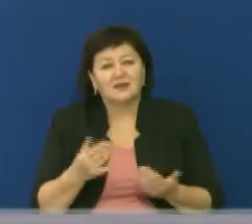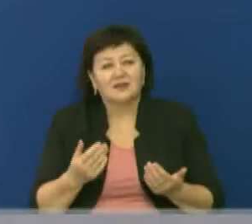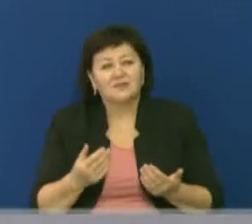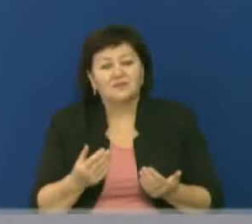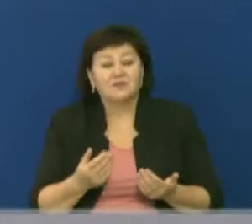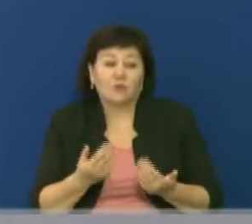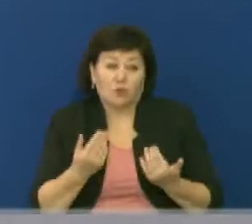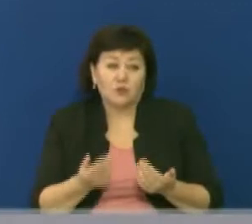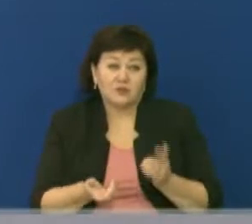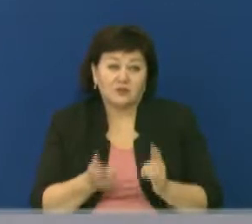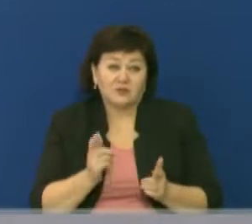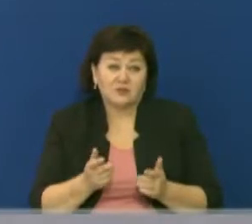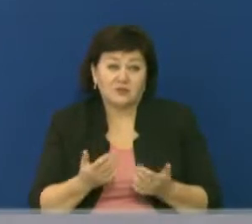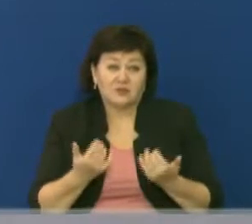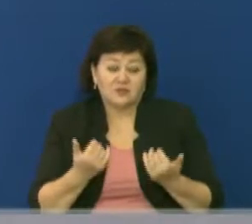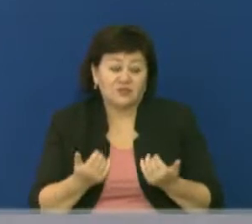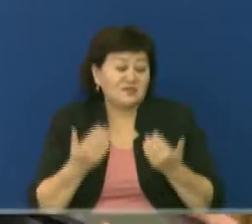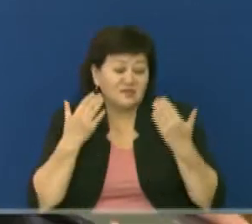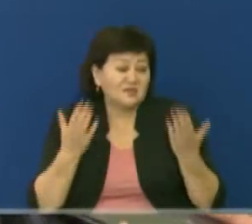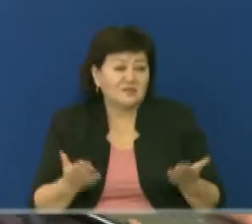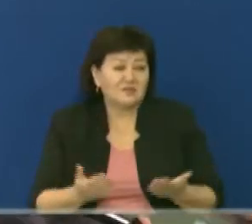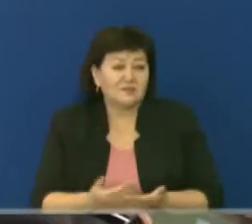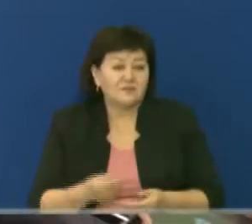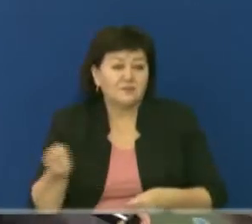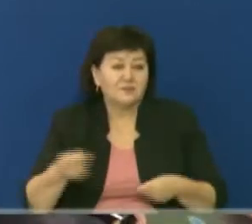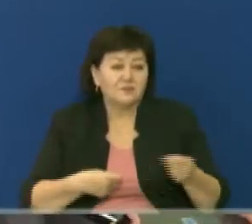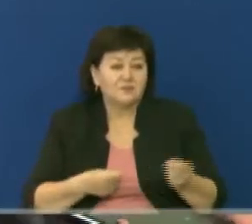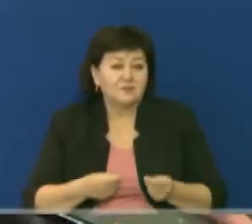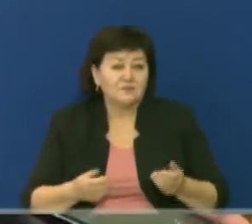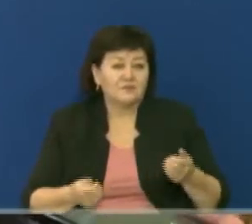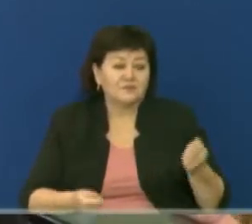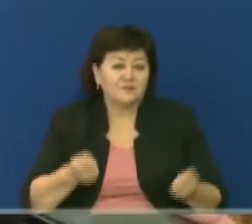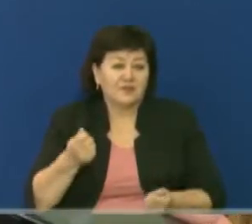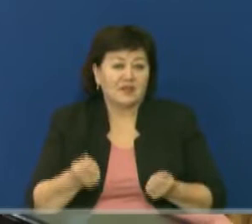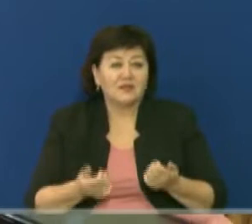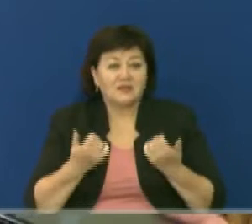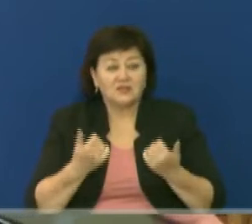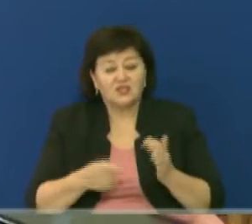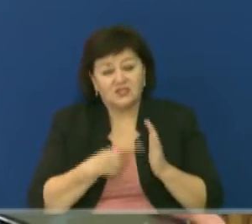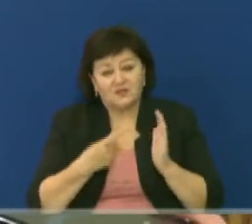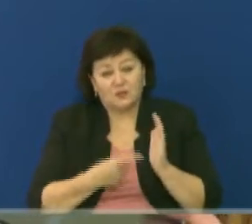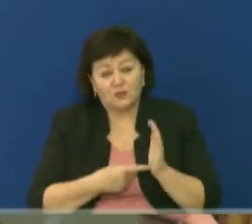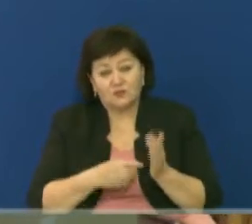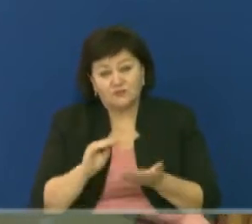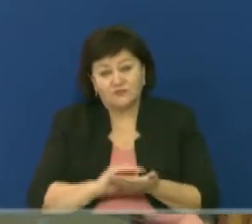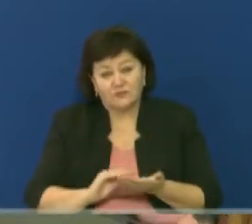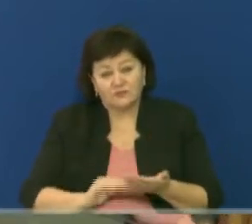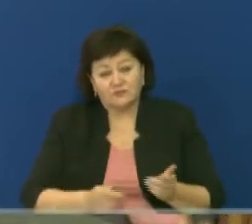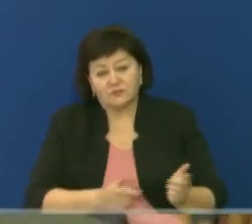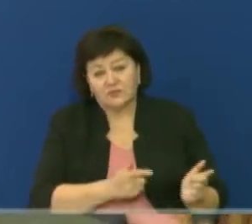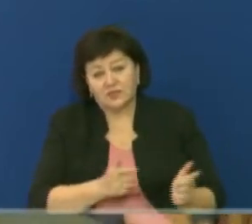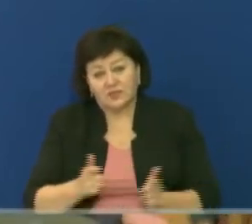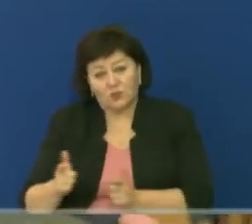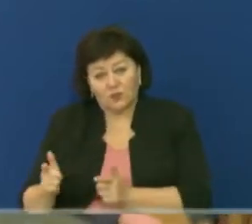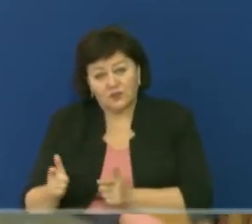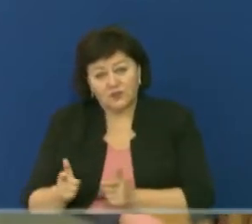же транспортных карточек населения пока неизвестна. Управлением транспорта данный вопрос рассмотрен, подготовлена служебная записка на